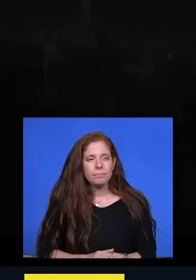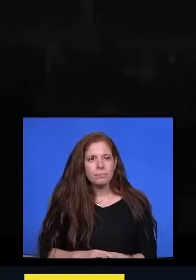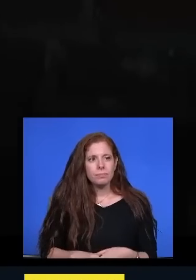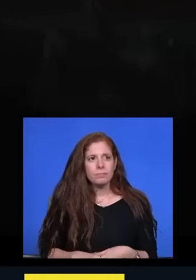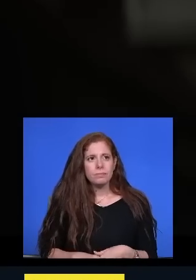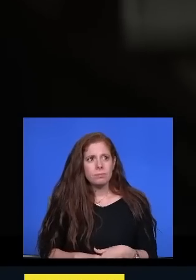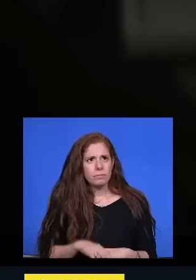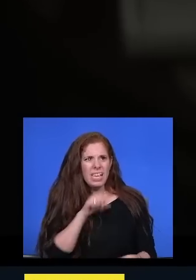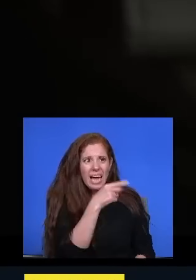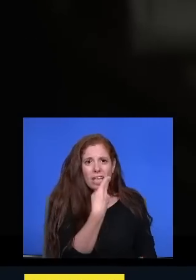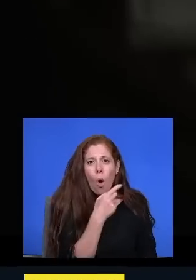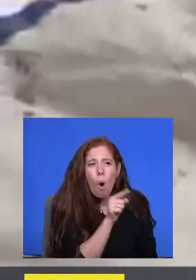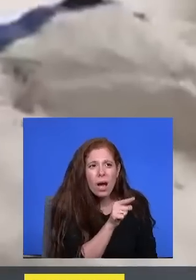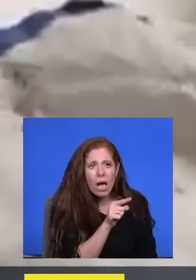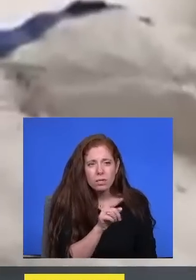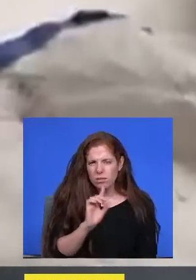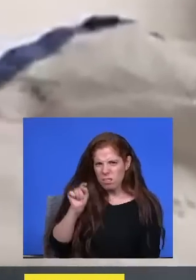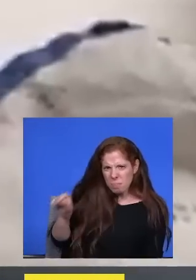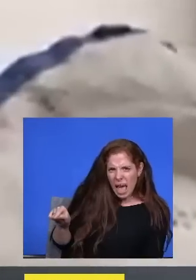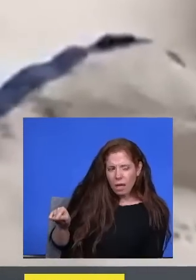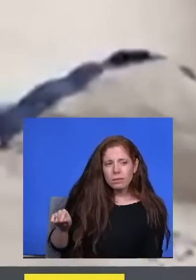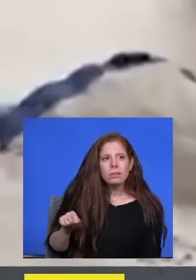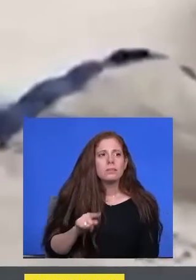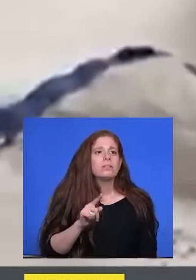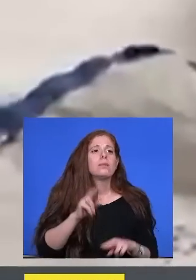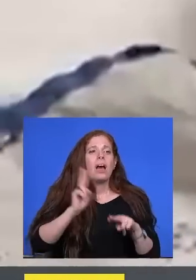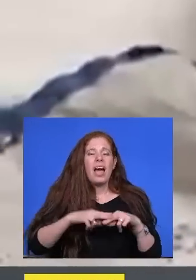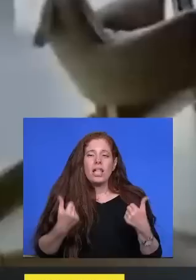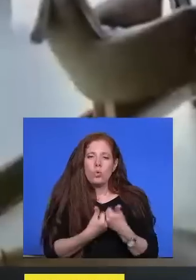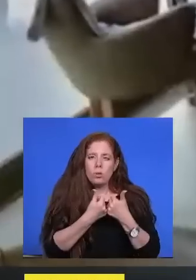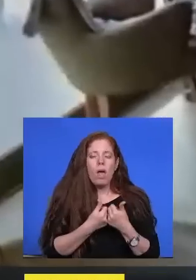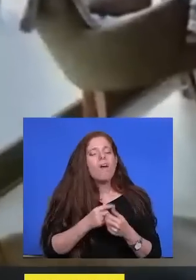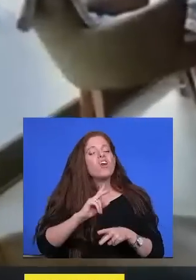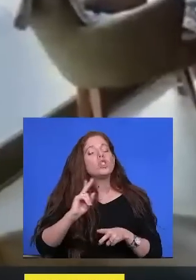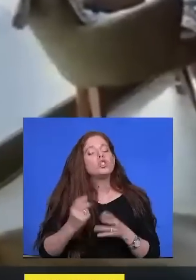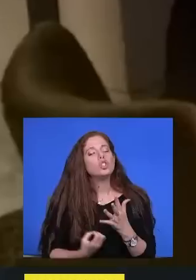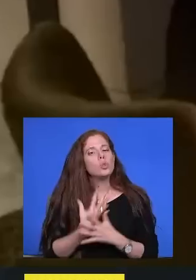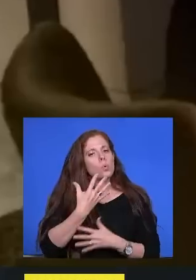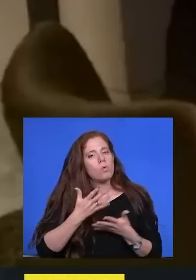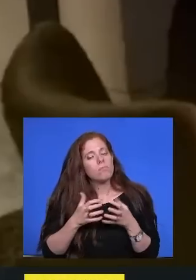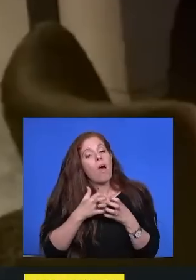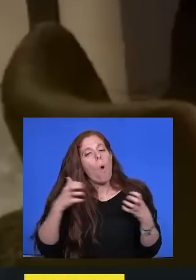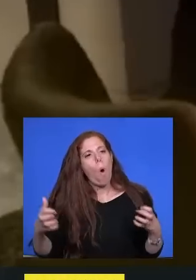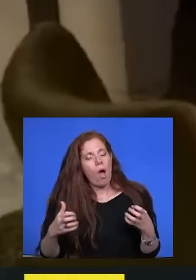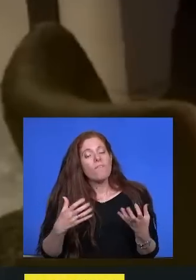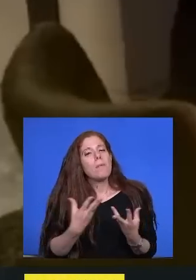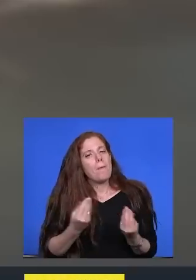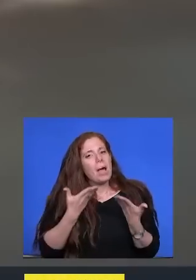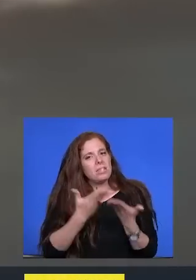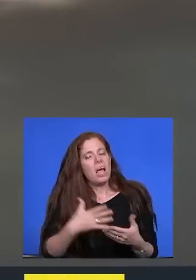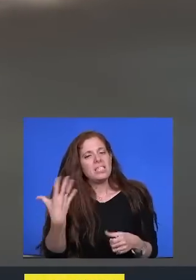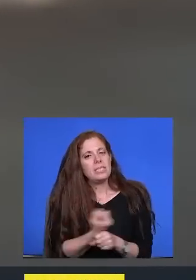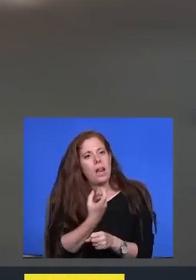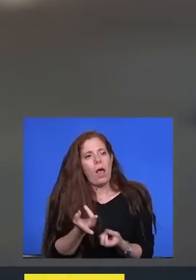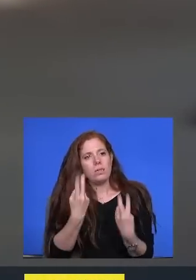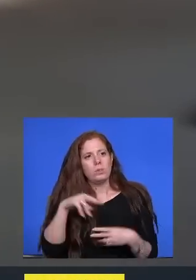You're Hawkeye. How the hell are you? אחרי התאונה הוא עבר תהליך שיקום ארוך, אבל עם הרבה עזרה, הצליח לשוב ולעמוד על הרגליים.